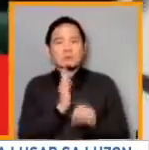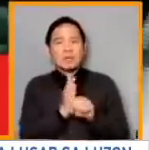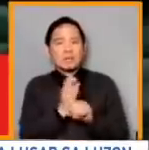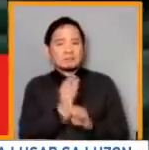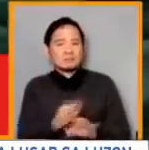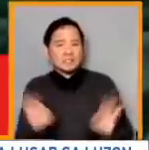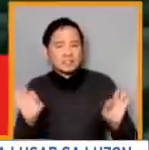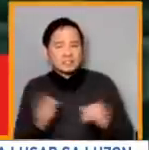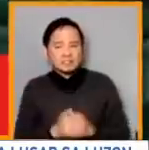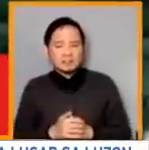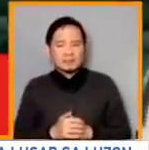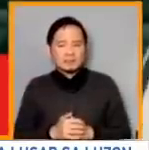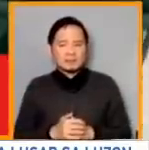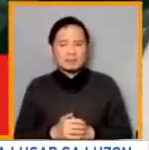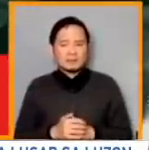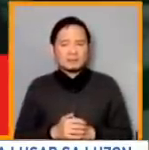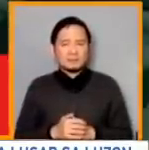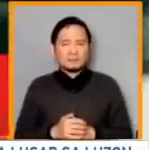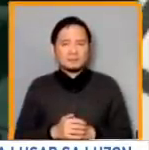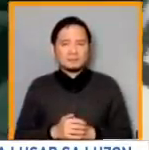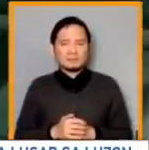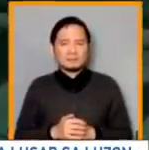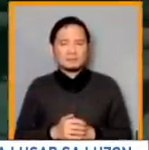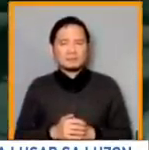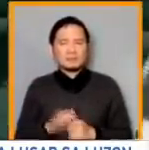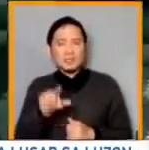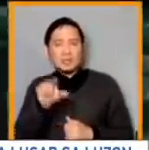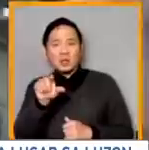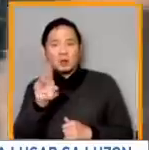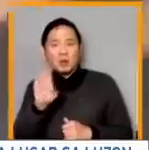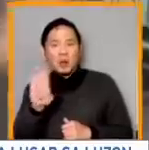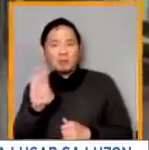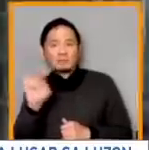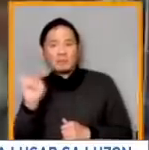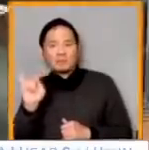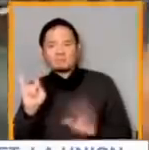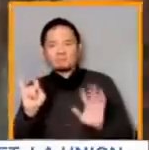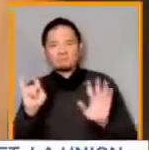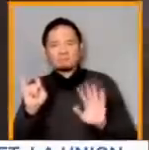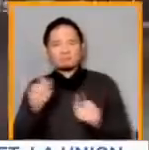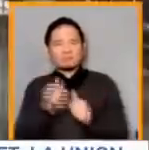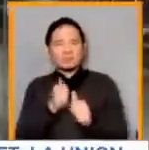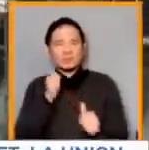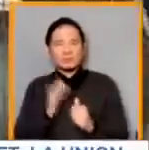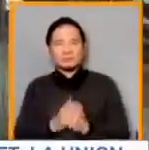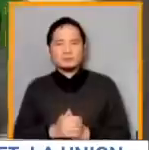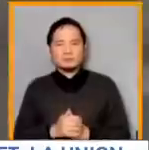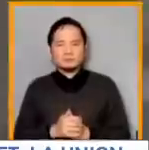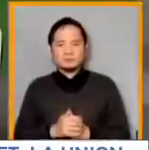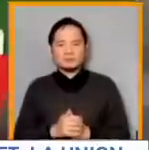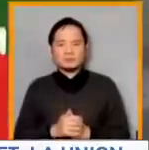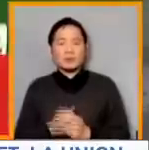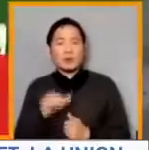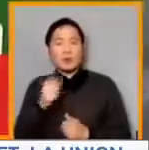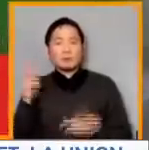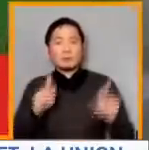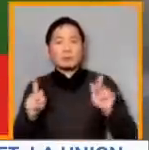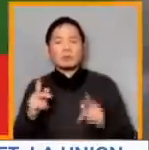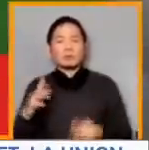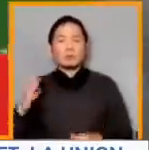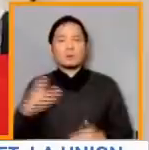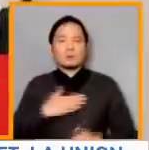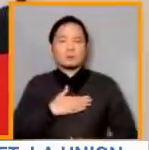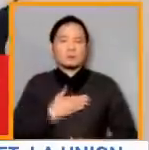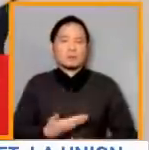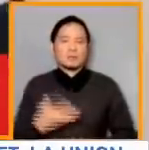prior sa mga Grab or papasok ng trabaho. Willing to wait naman daw ang ibang pasahero. Okay lang naman